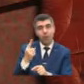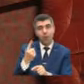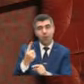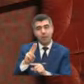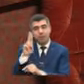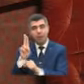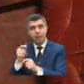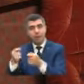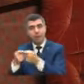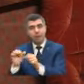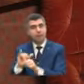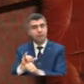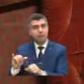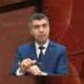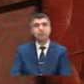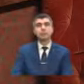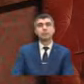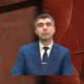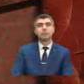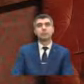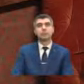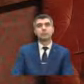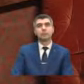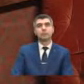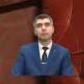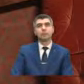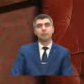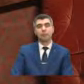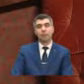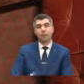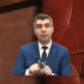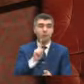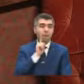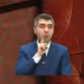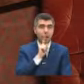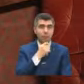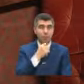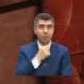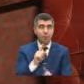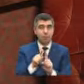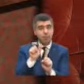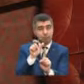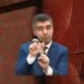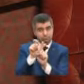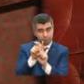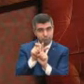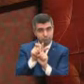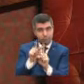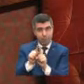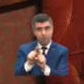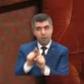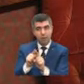أنه بالنسبة له خص يكون غير السيدة النائبة، السيدة النائبة خص يكون الكفيل منخرط في صندوق الضمان